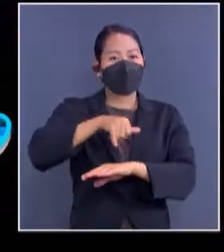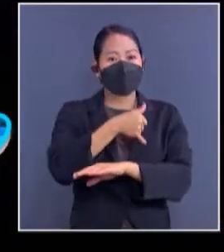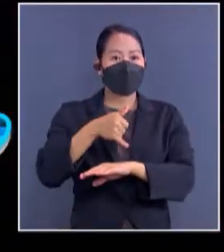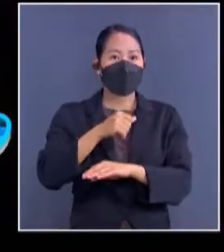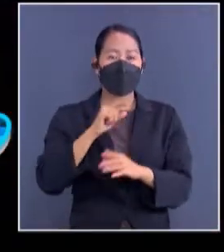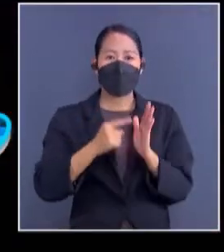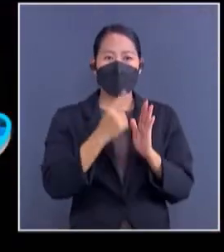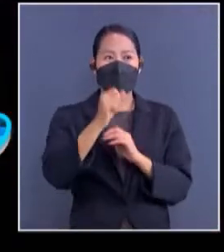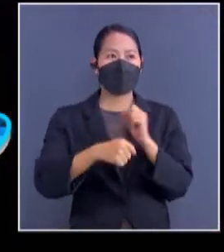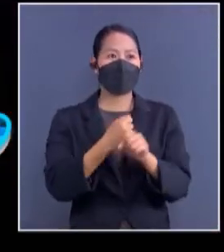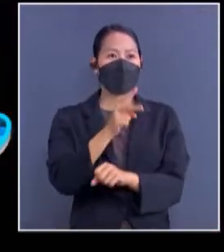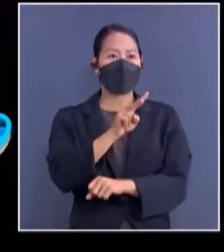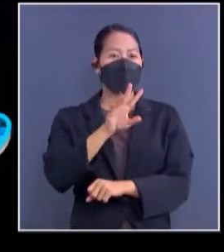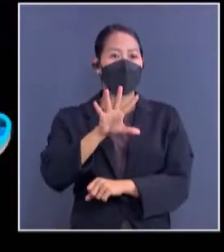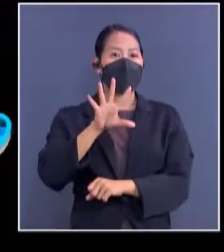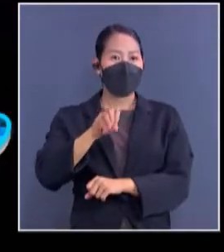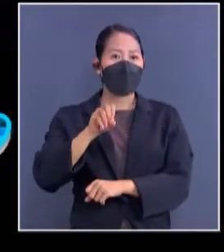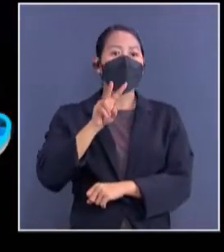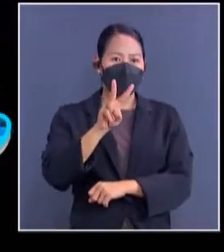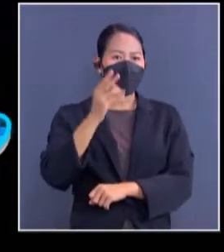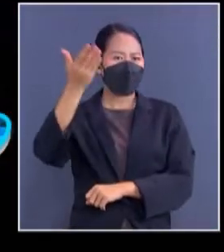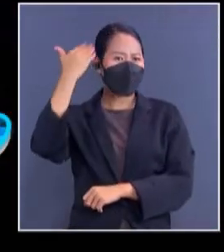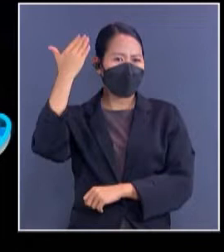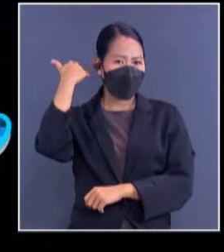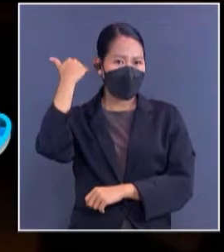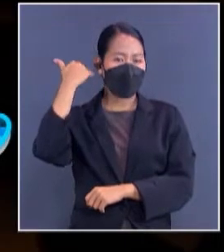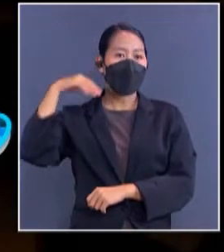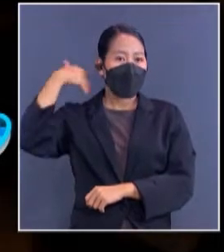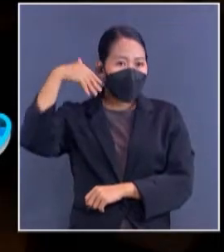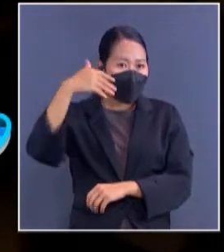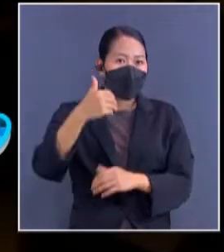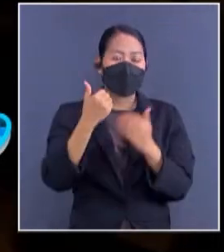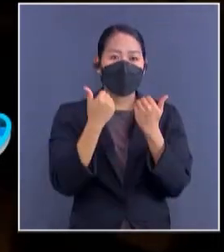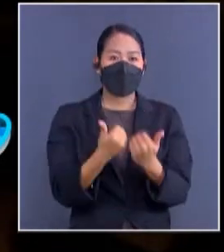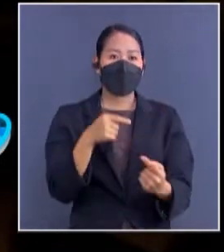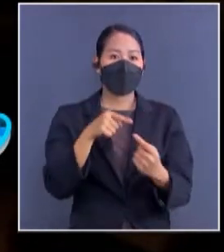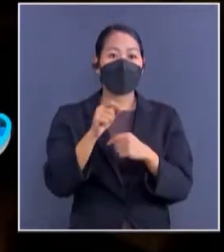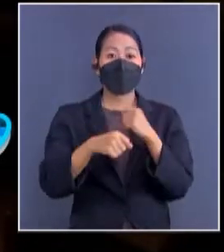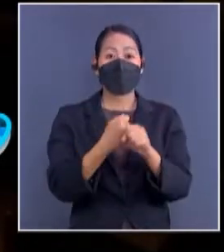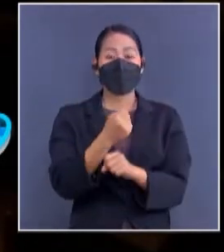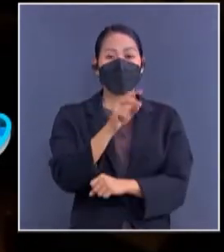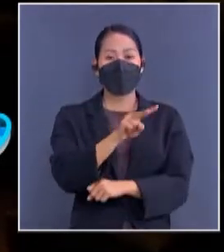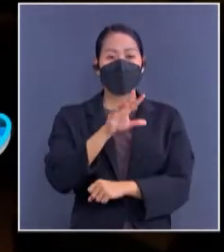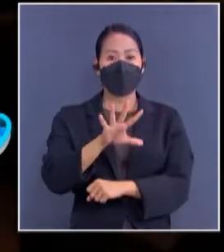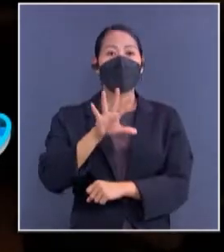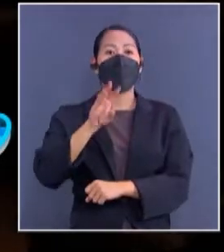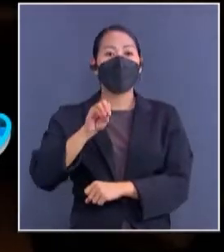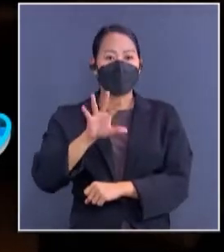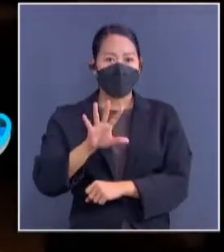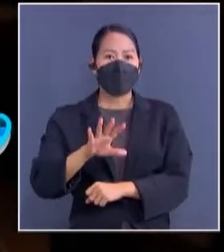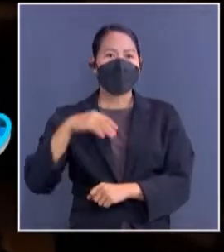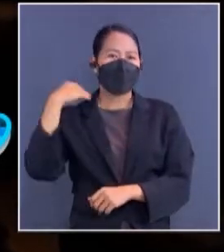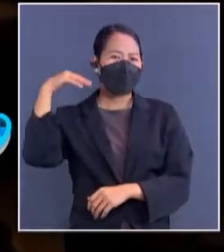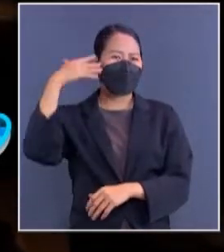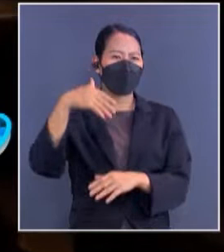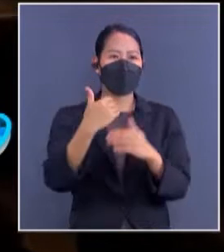ราช2542ผ่านกันเวลาอันยาวนานจนมาถึงปีพุทธศักราช2565กว่า2ทศวรรษเลยนะค